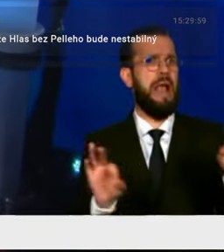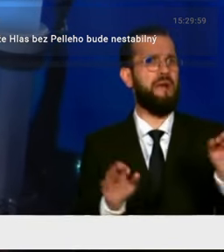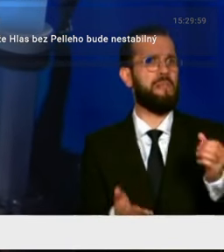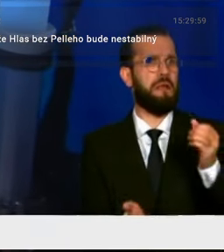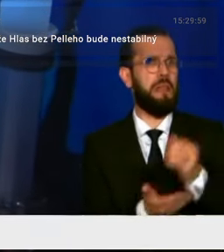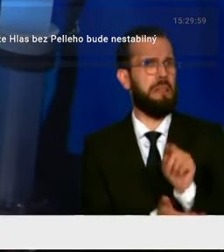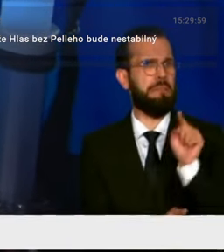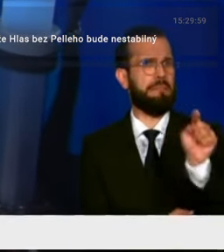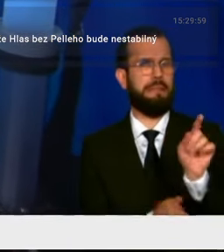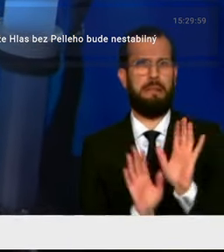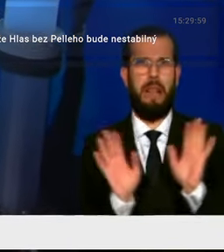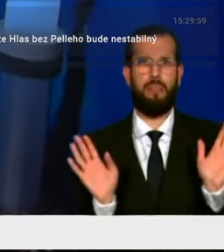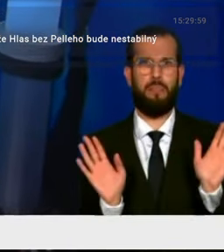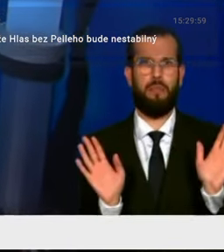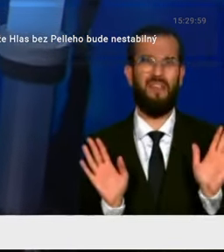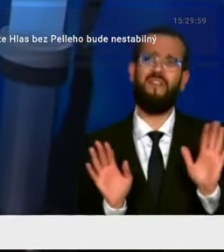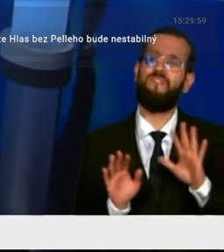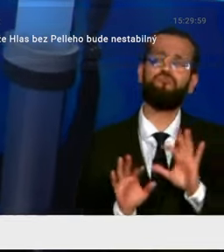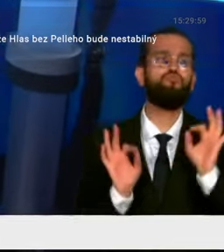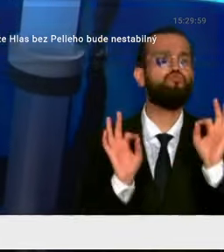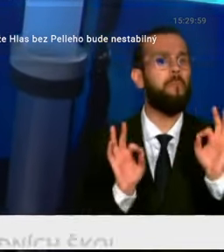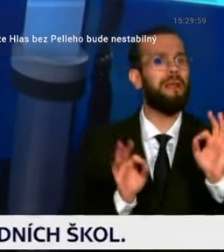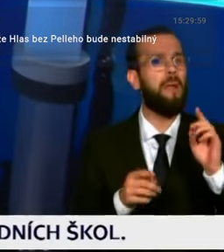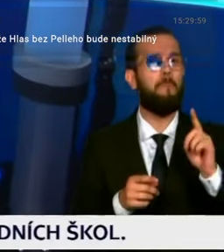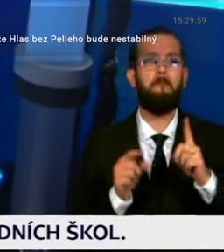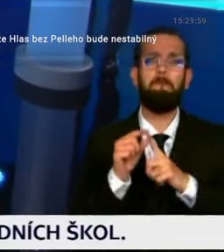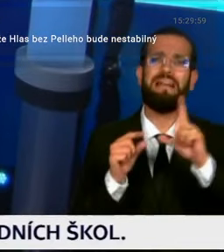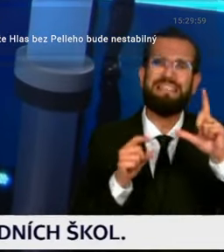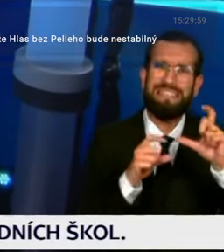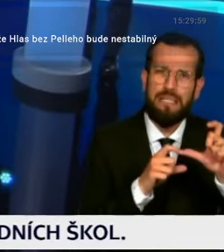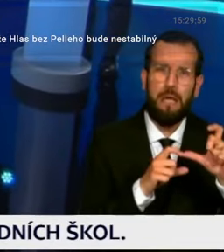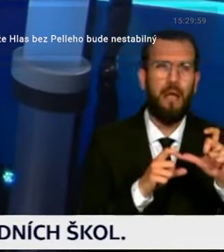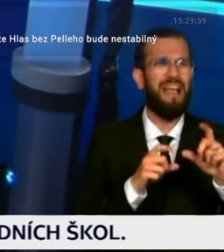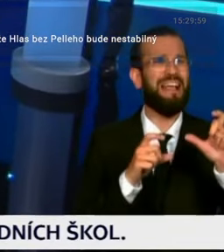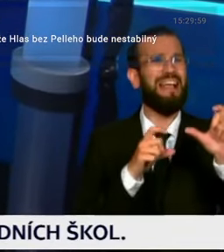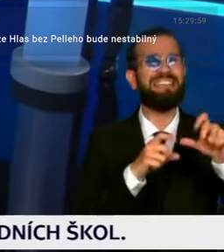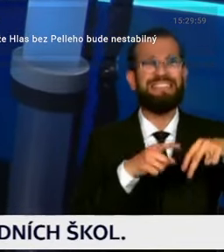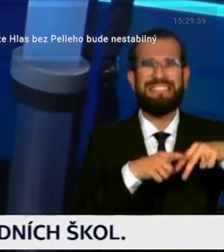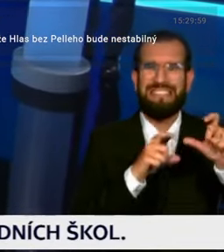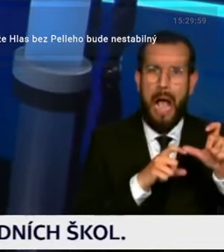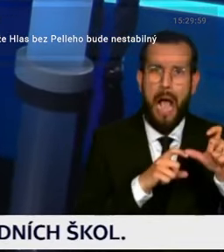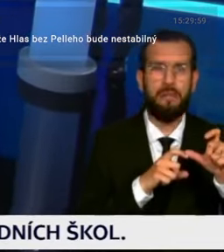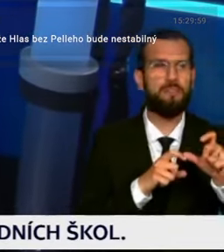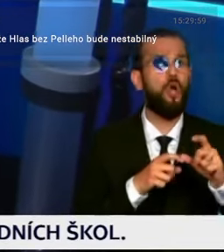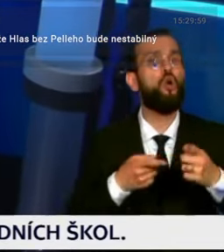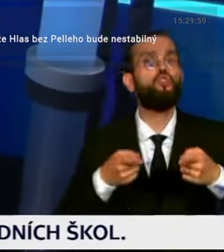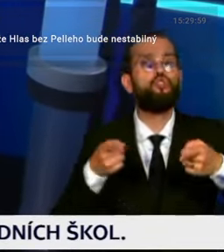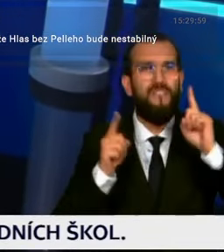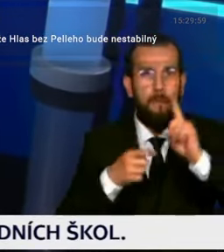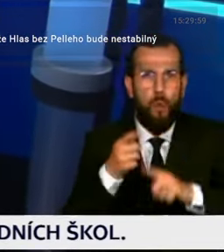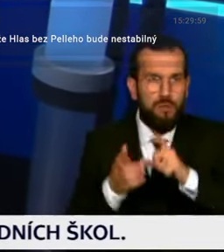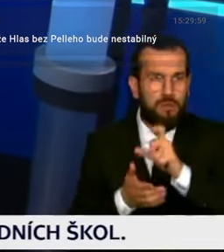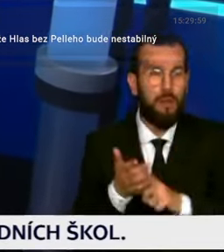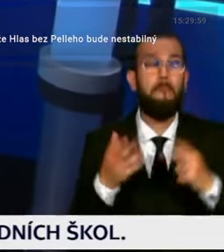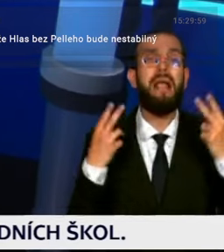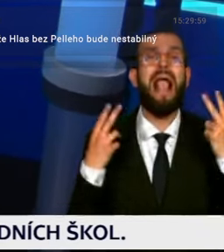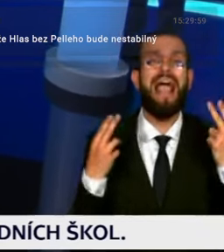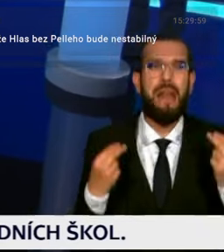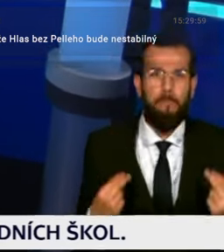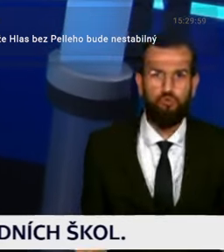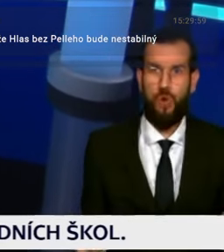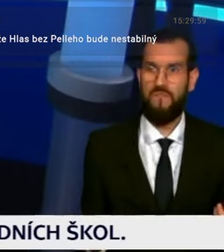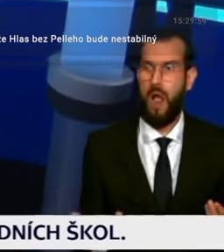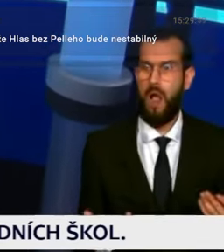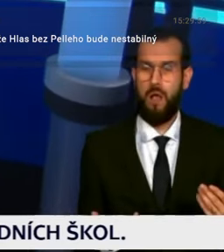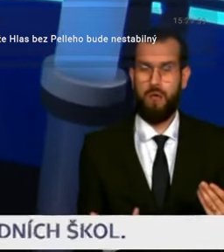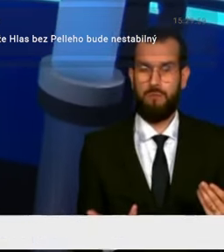lebo len tie najsprávnejšie strany vás Volia PSK SAS matovičové Slovensko pani Remišová za ľudí